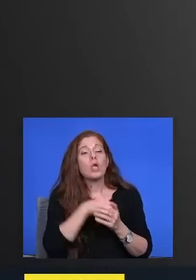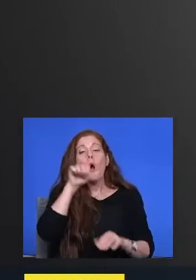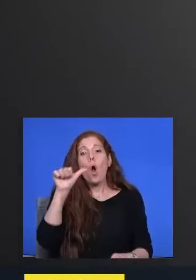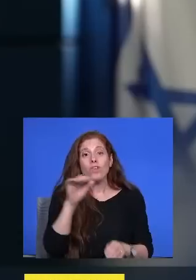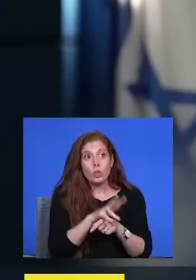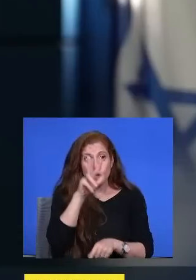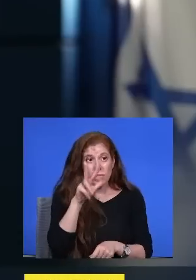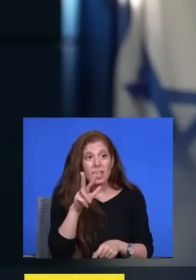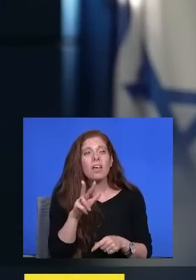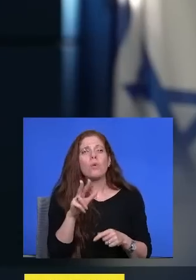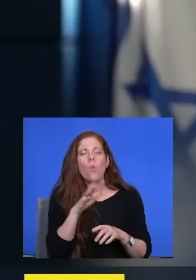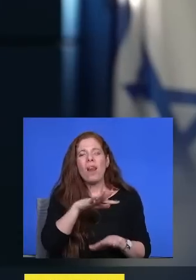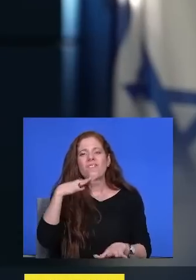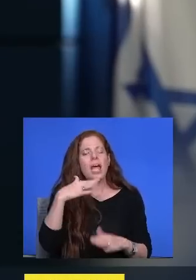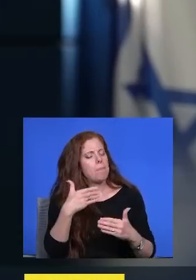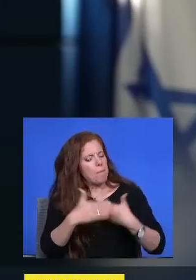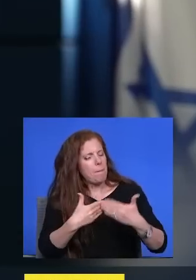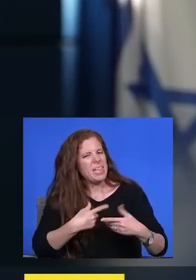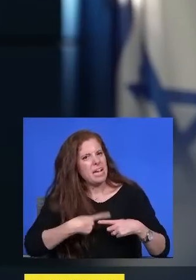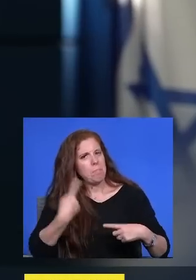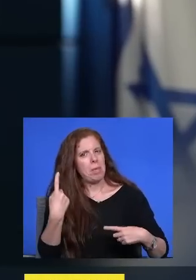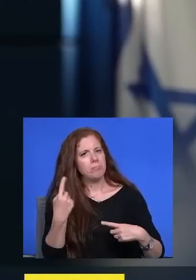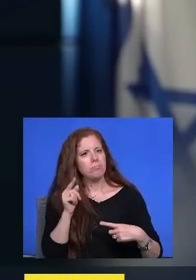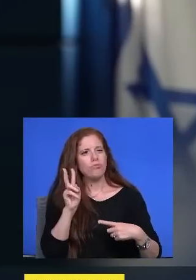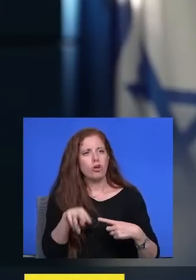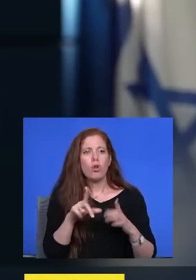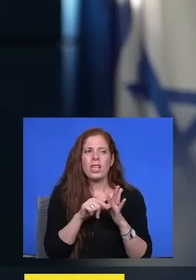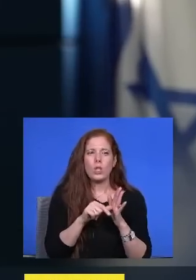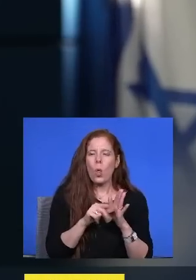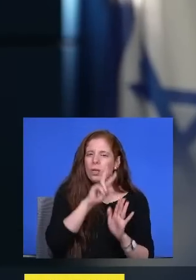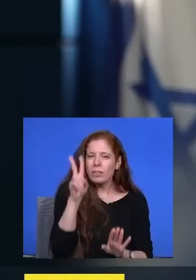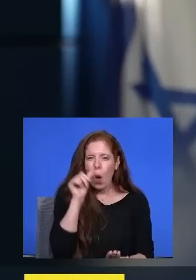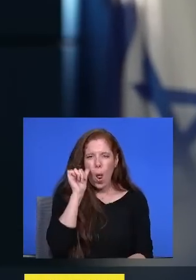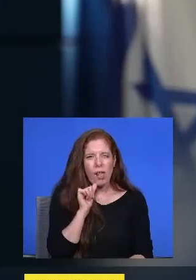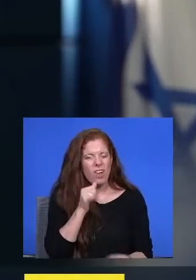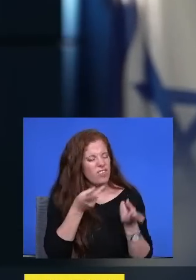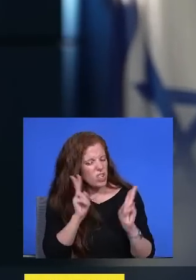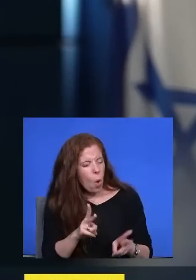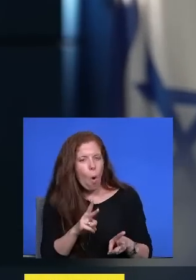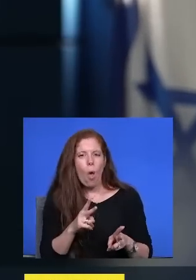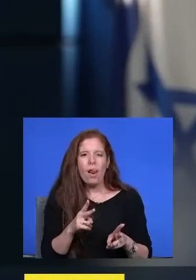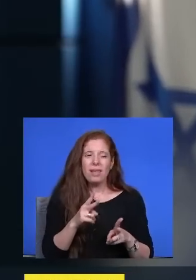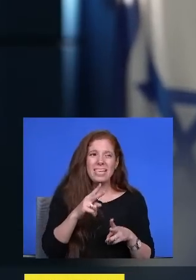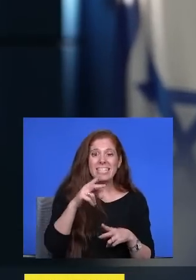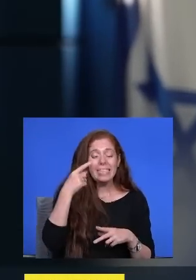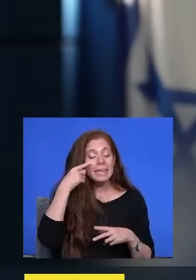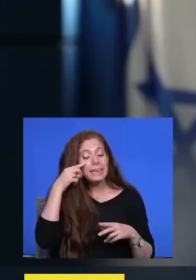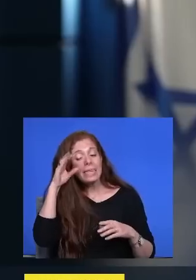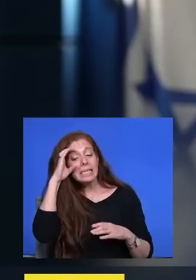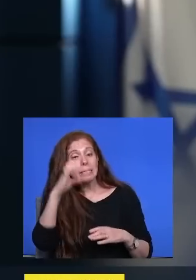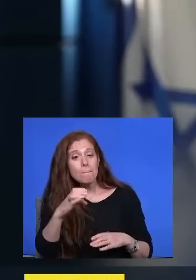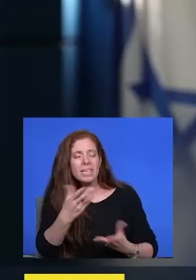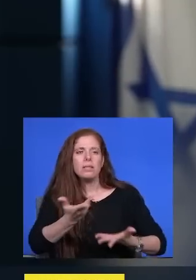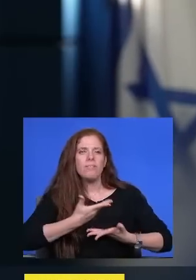תצפית מהמתקדמים מסוגו בעולם, המשלב טכנולוגיות כחול לבן פורצות דרך ויכולת תצפית מכ"מית ייחודית המאפשרת קבלת מודיעין